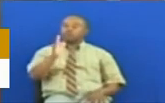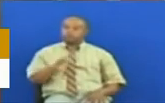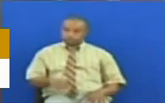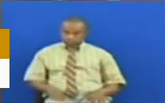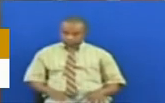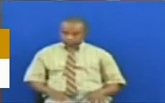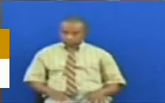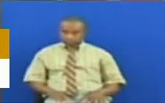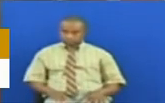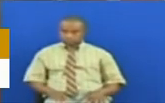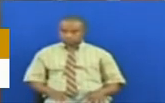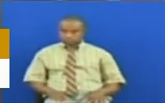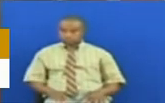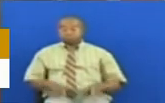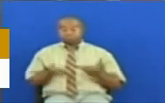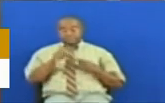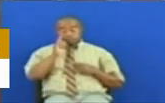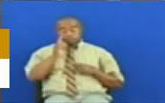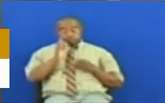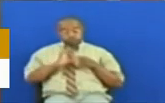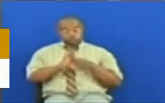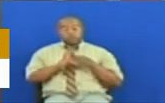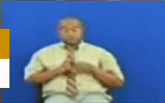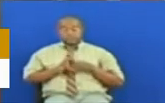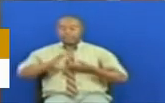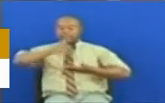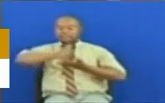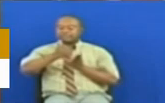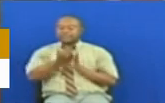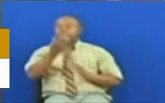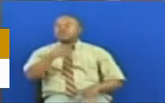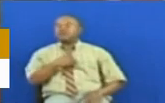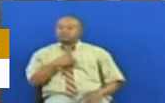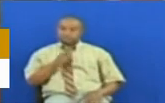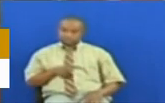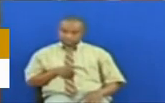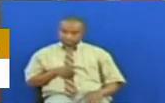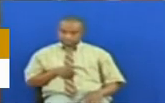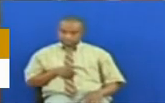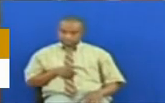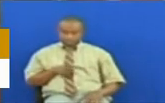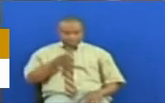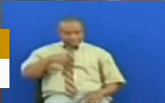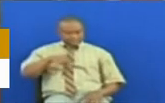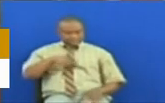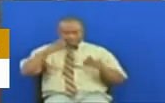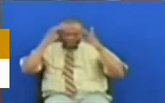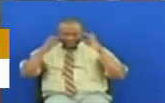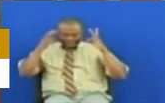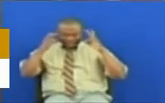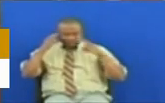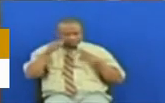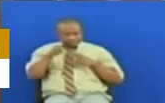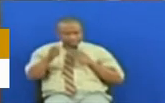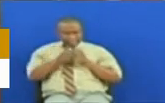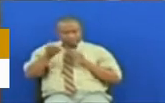inafaa tujaribu kuwashirikisha na twende vizuri na private sector, na tusifikiri kwamba hili ni jambo la kufanywa